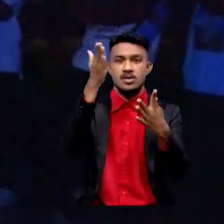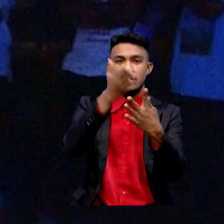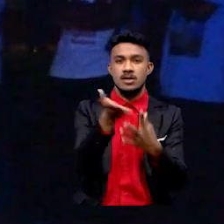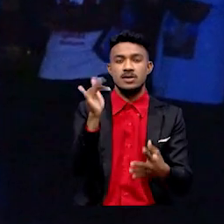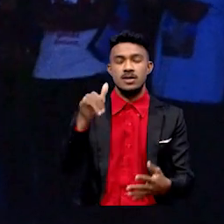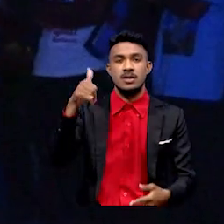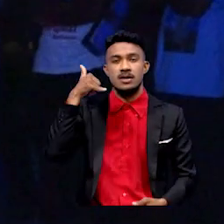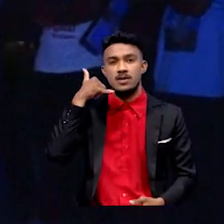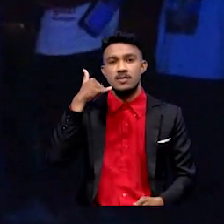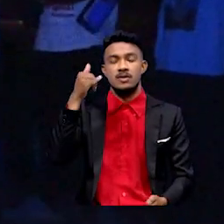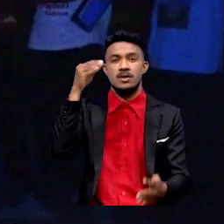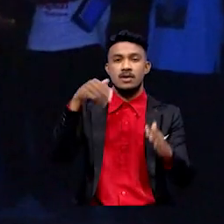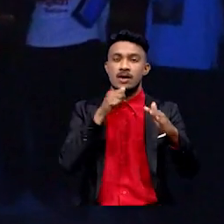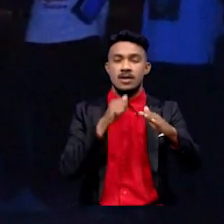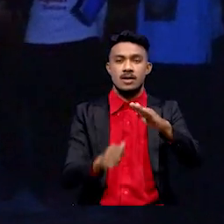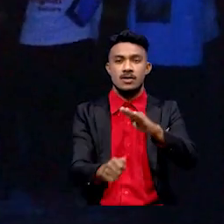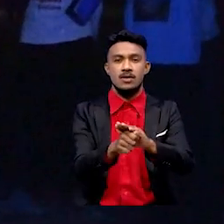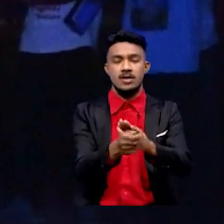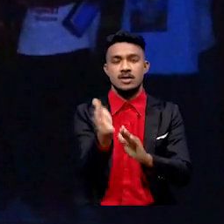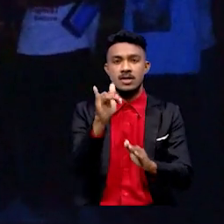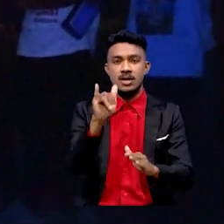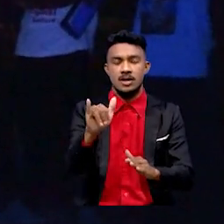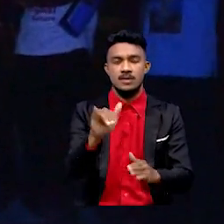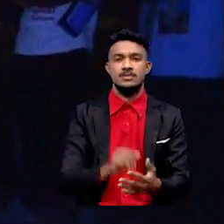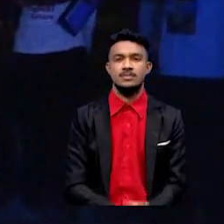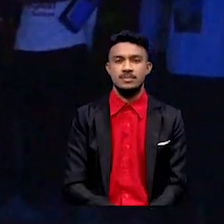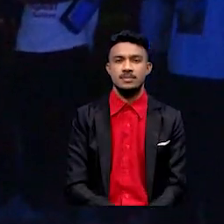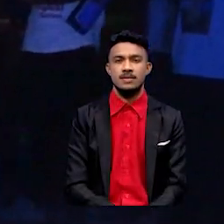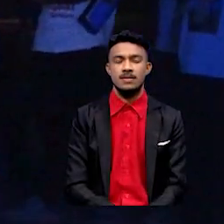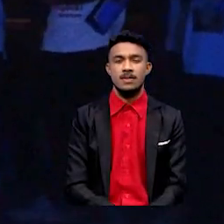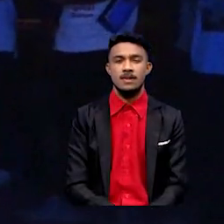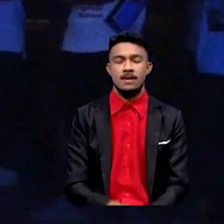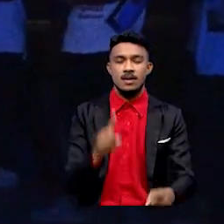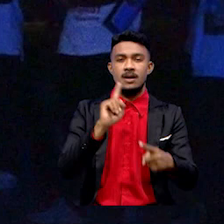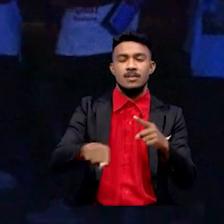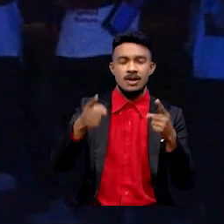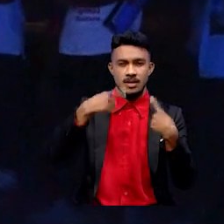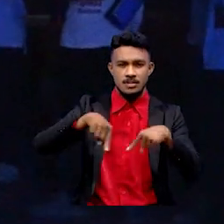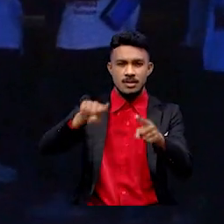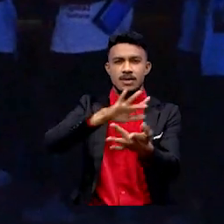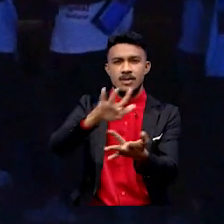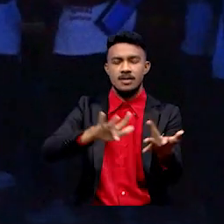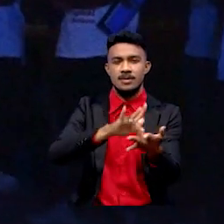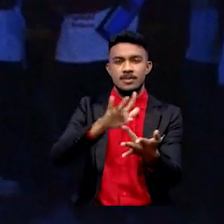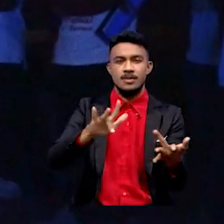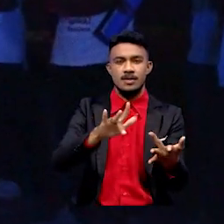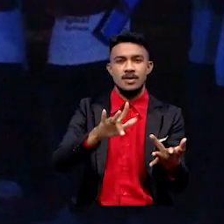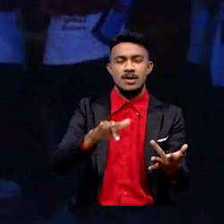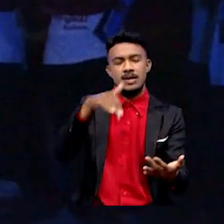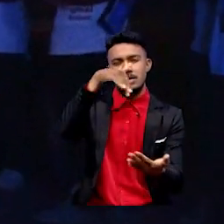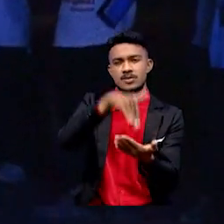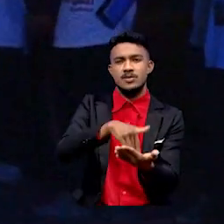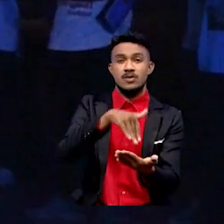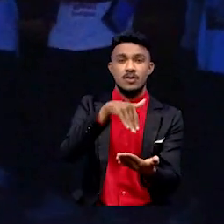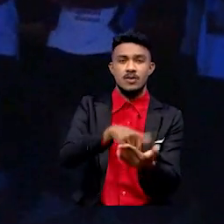mobile, tau du dia, ia kasher ma. Para la vena la va la mai de estude hela, hanudin